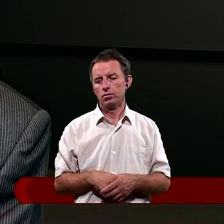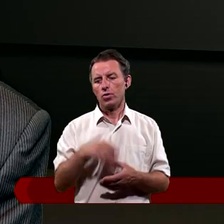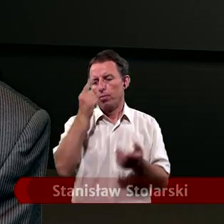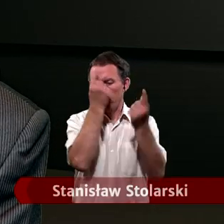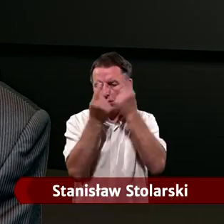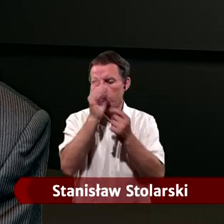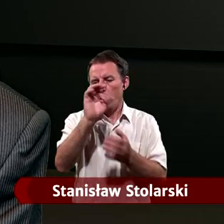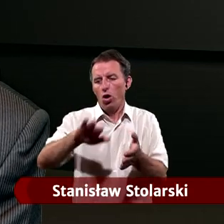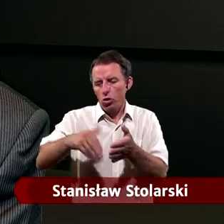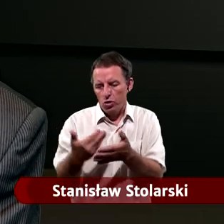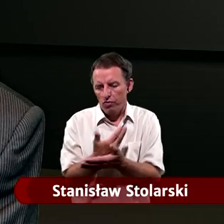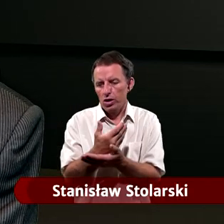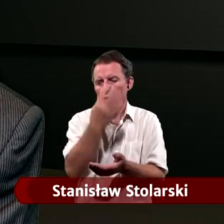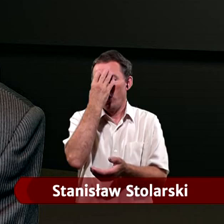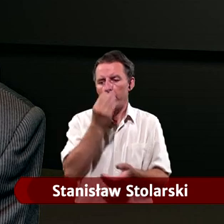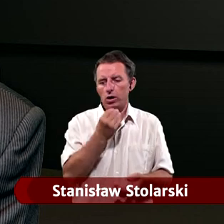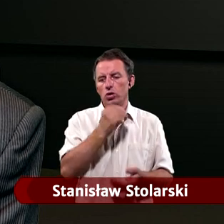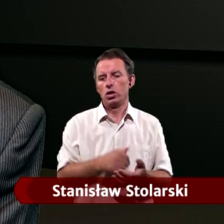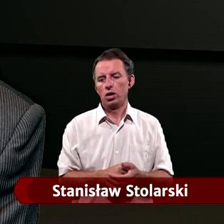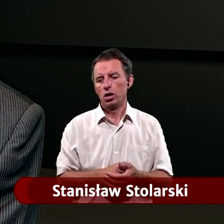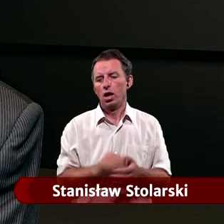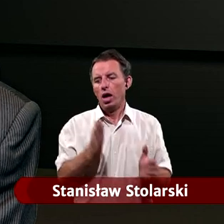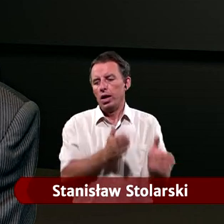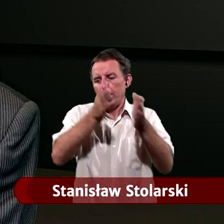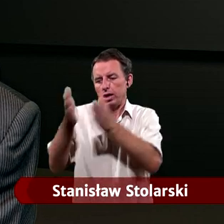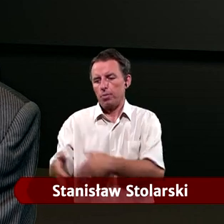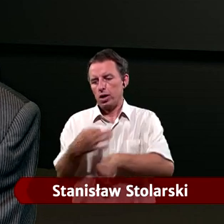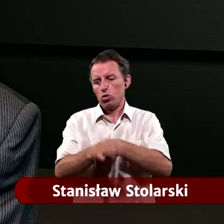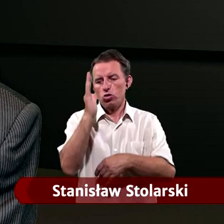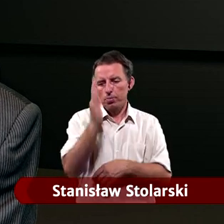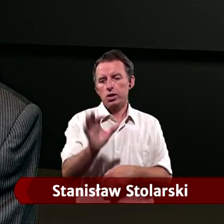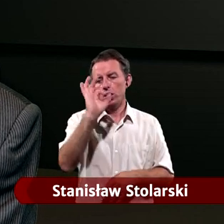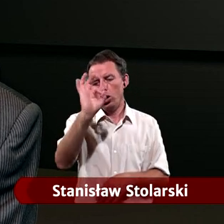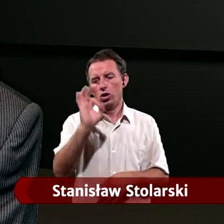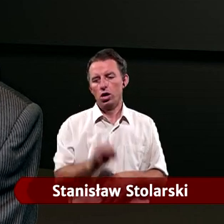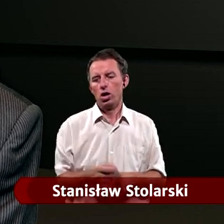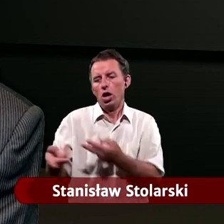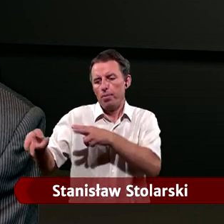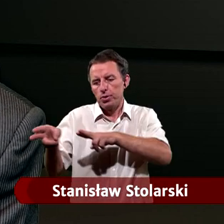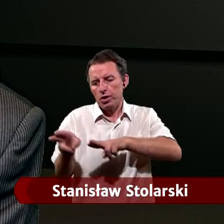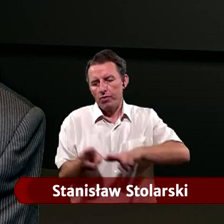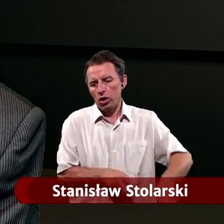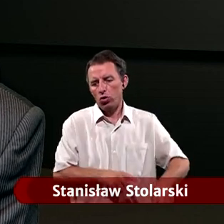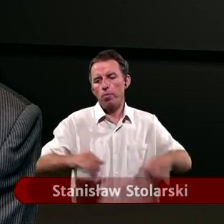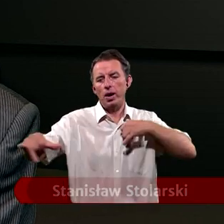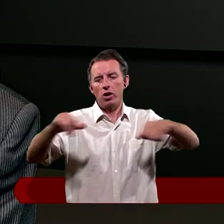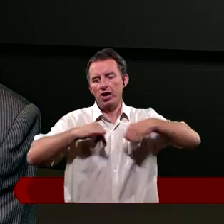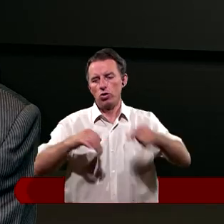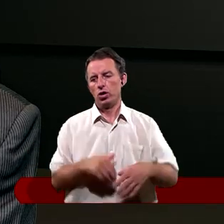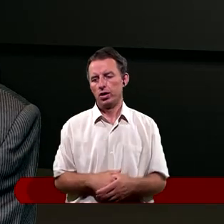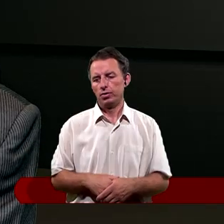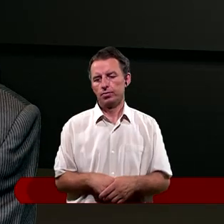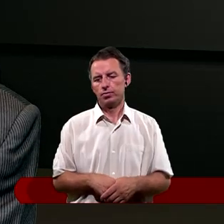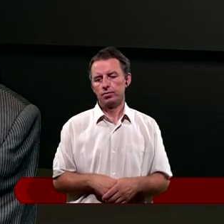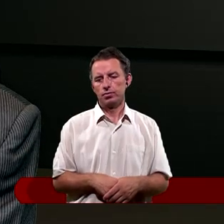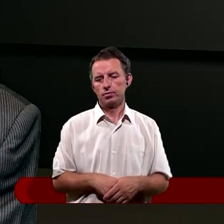Mówiliśmy o odnowieniu obrazu, a następne studium będzie o przywróceniu panowania.